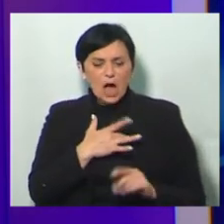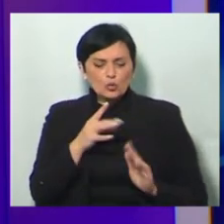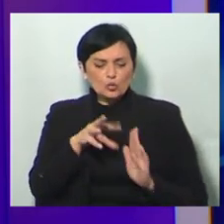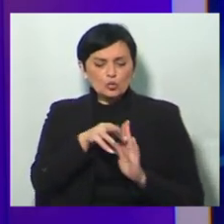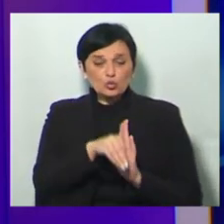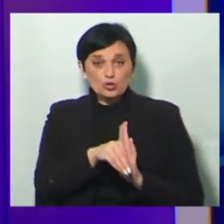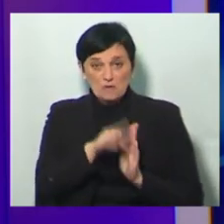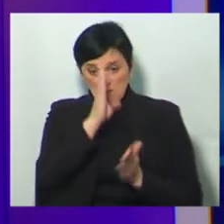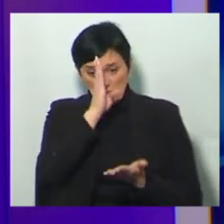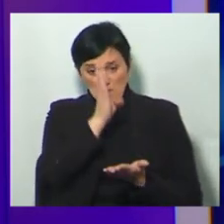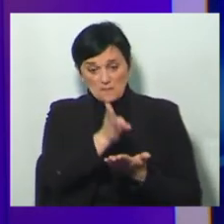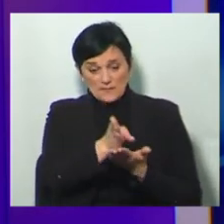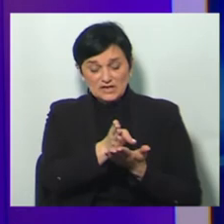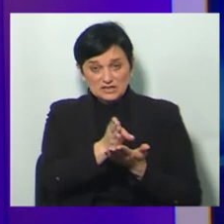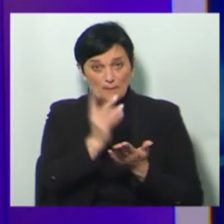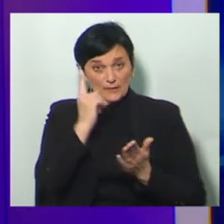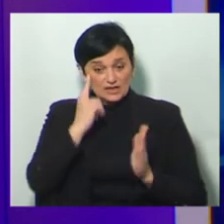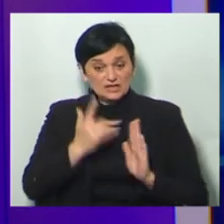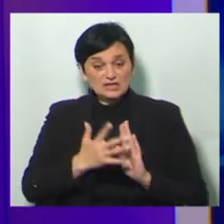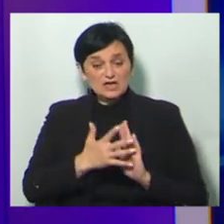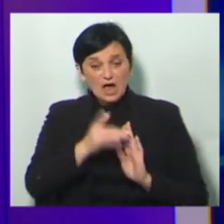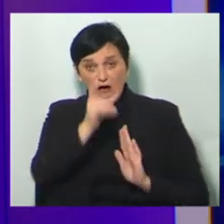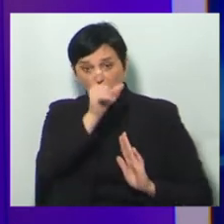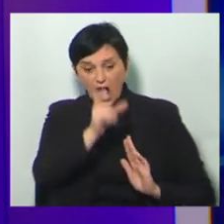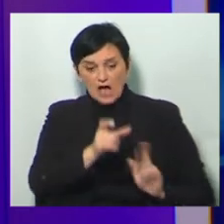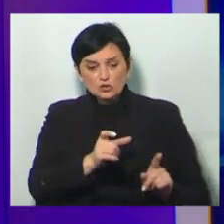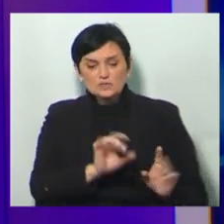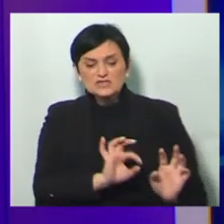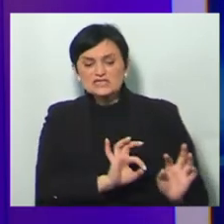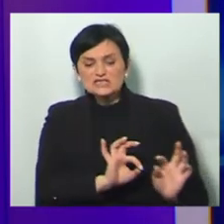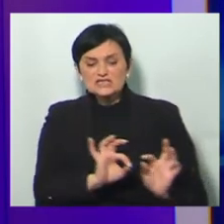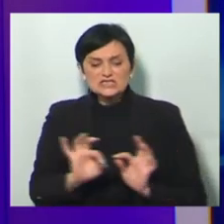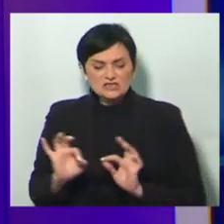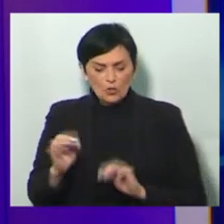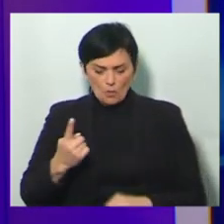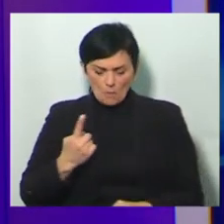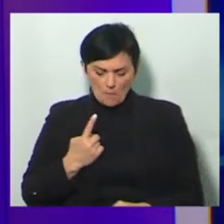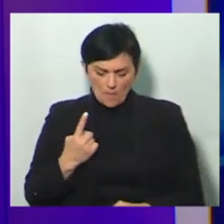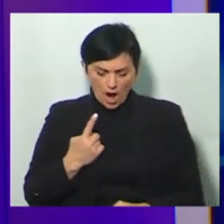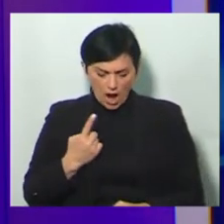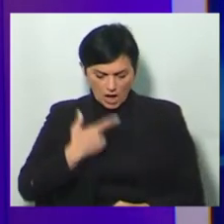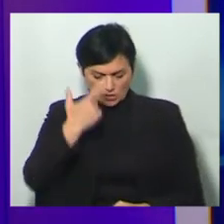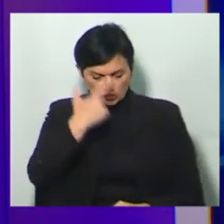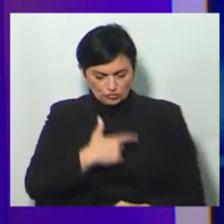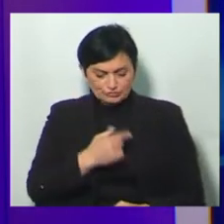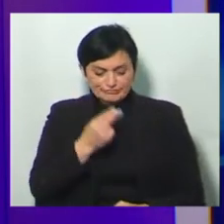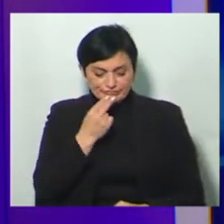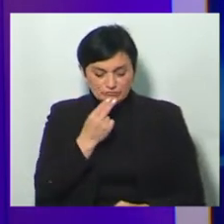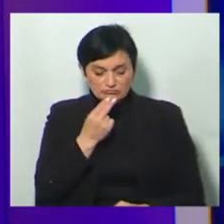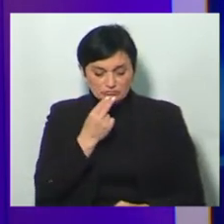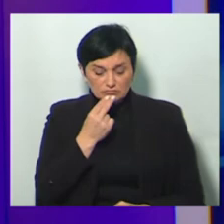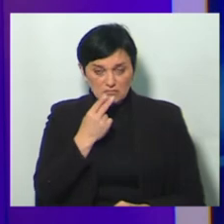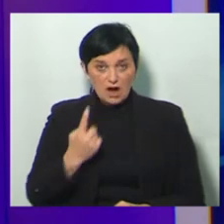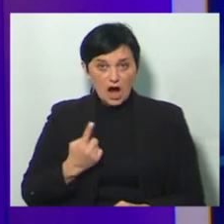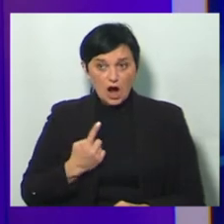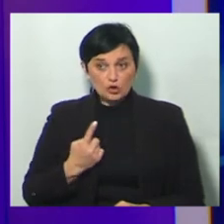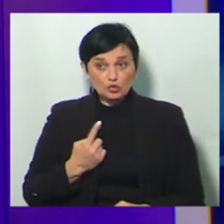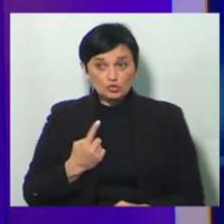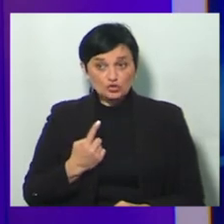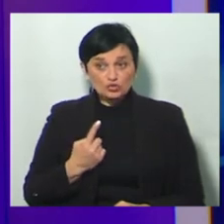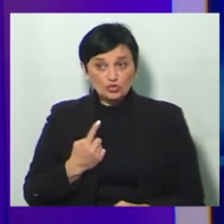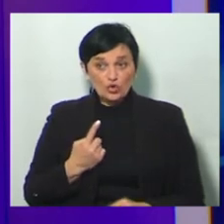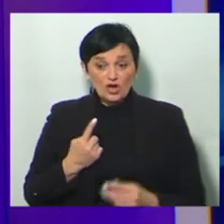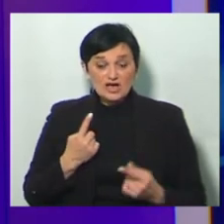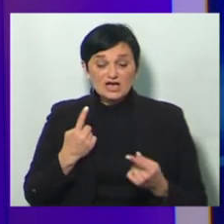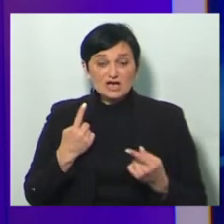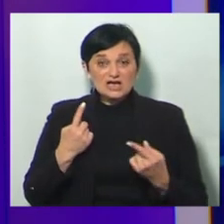მაგრამ პირდაპირი გაგებით თუ აღვიქვათ ადამიანი, რომელსაც სისტემატურად უწევთ მარტო კვების ჯერის მიღება